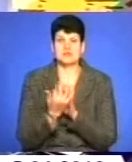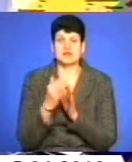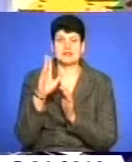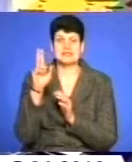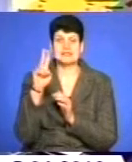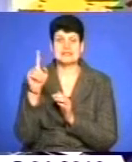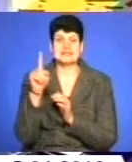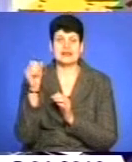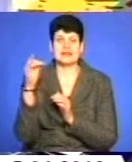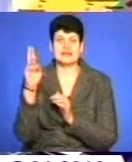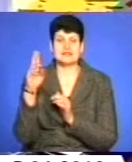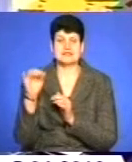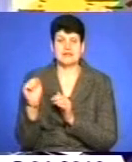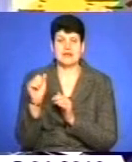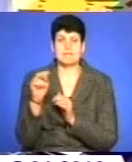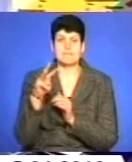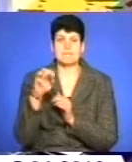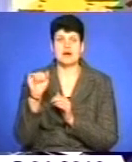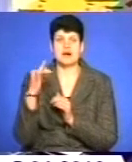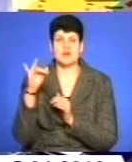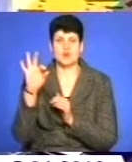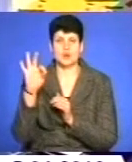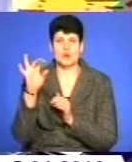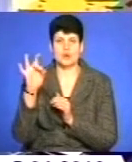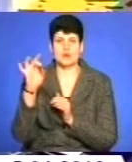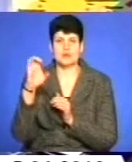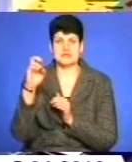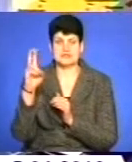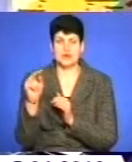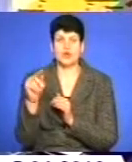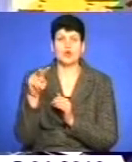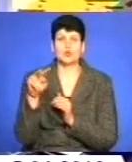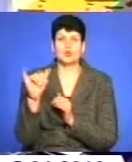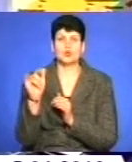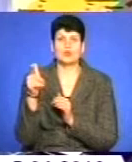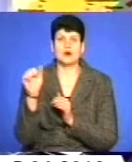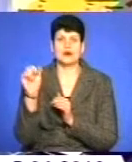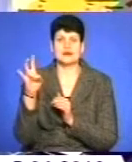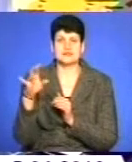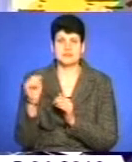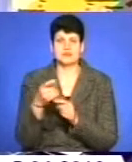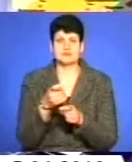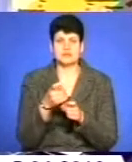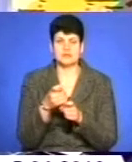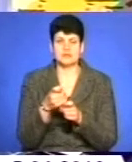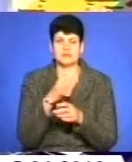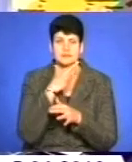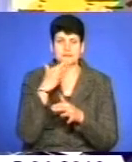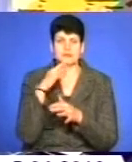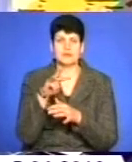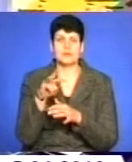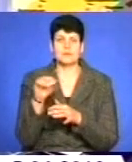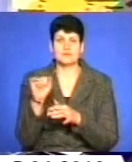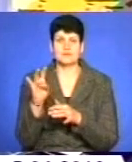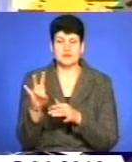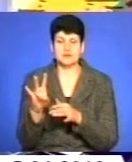Зайцеве, Майорське, Луганське, сили АТО були обстріляні понад 1500 мінами і снарядами. Не менш напружено на